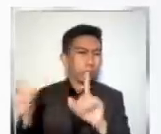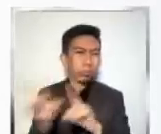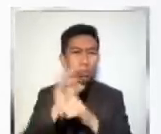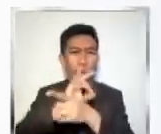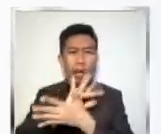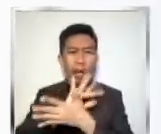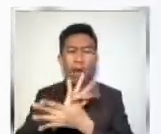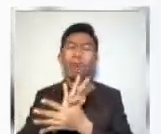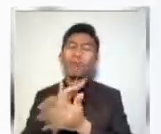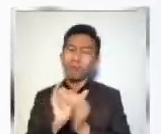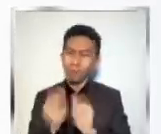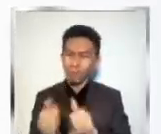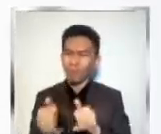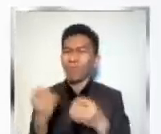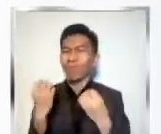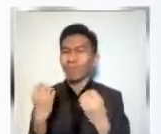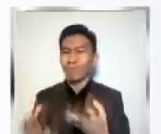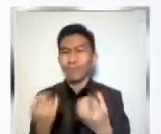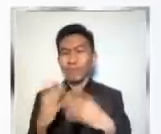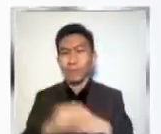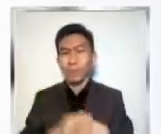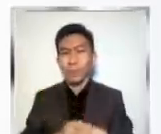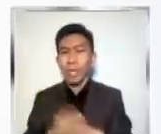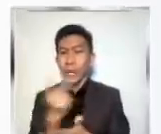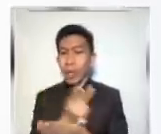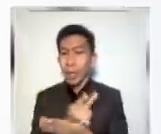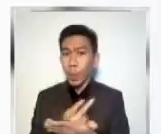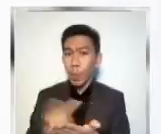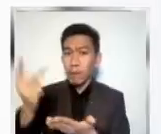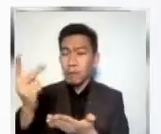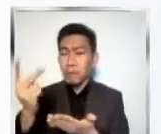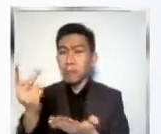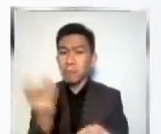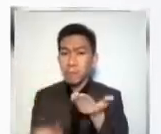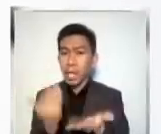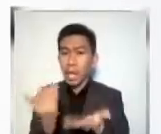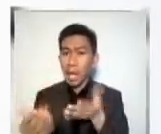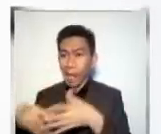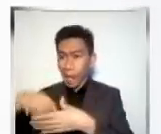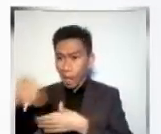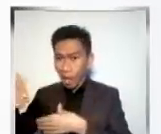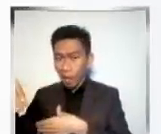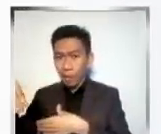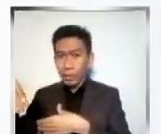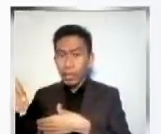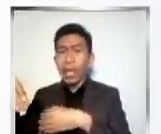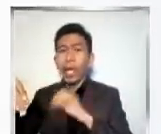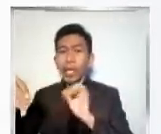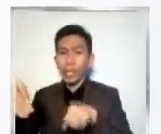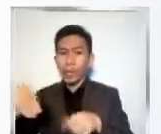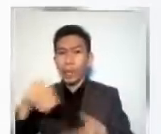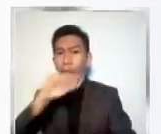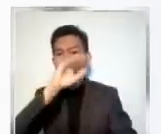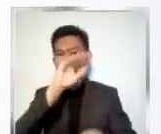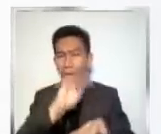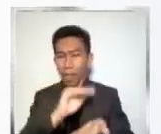Siguro after 2 weeks, merong madi-discharge. But that's the only time na mababawasan ng konti